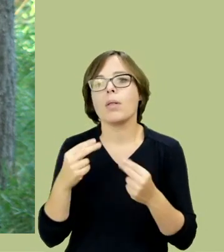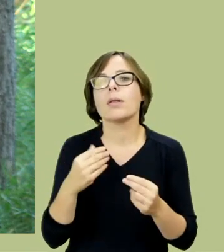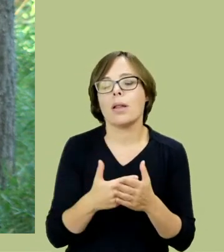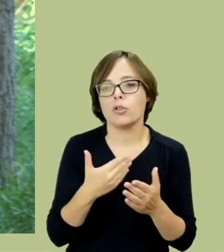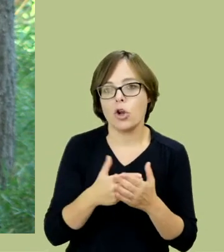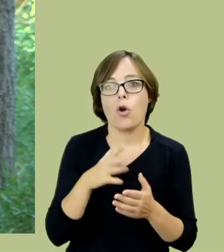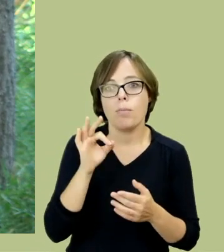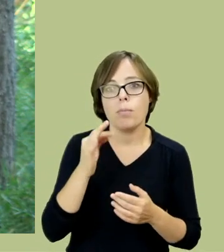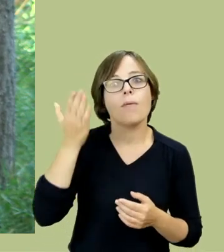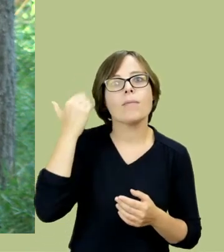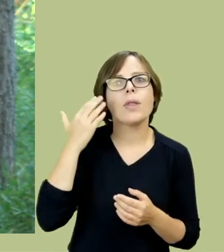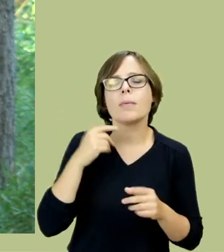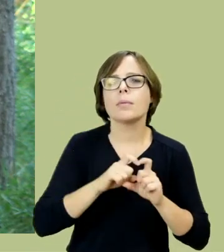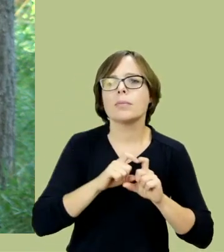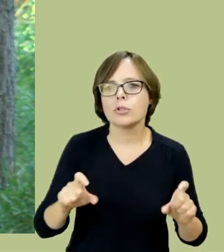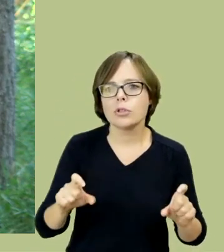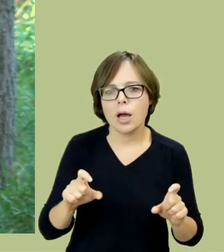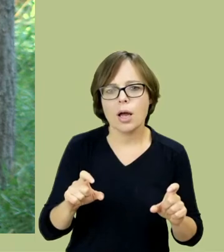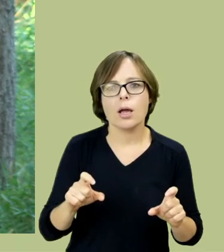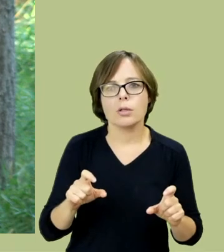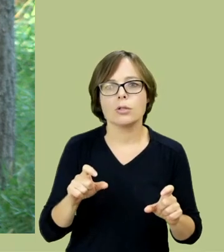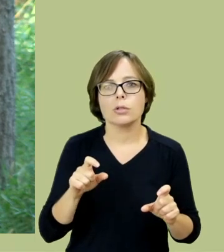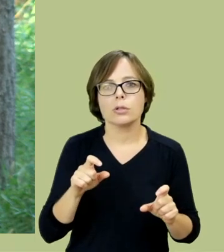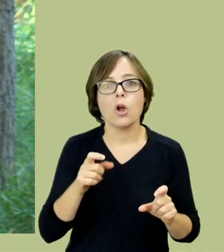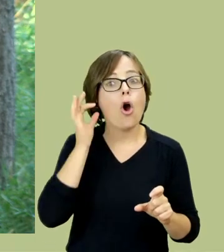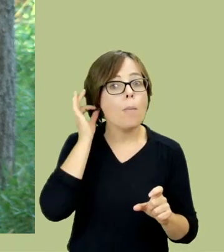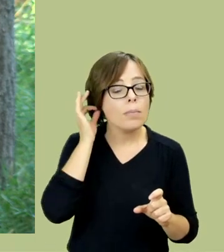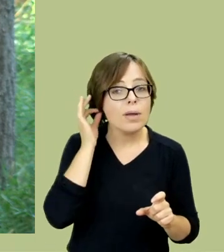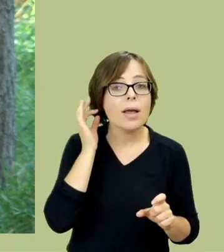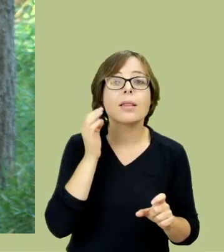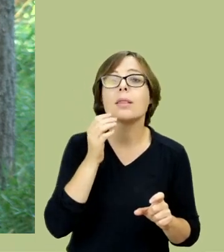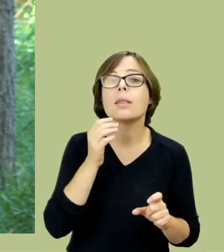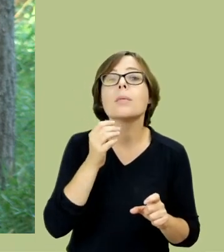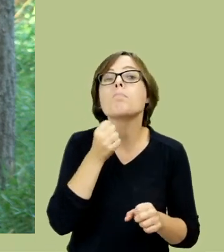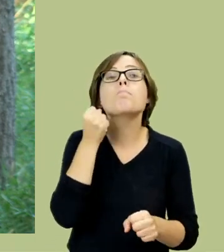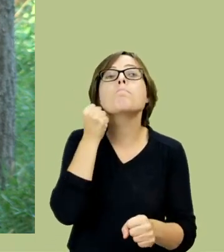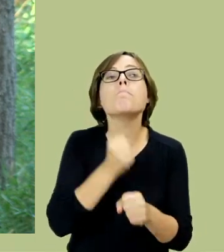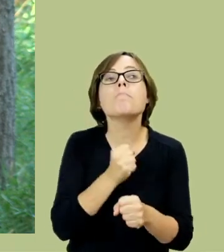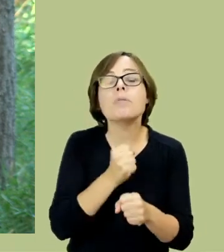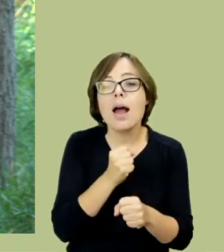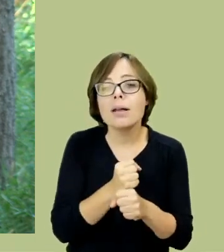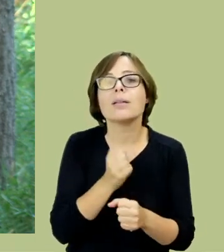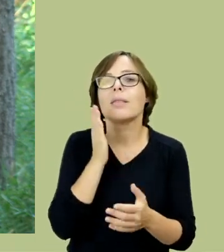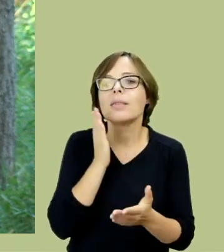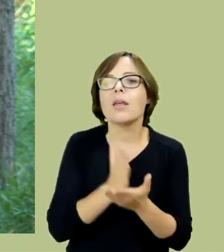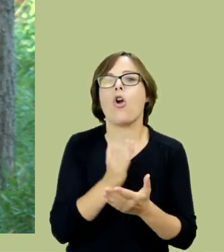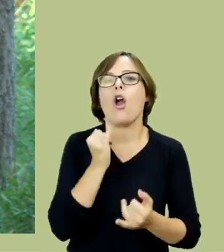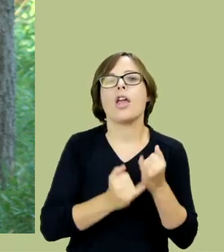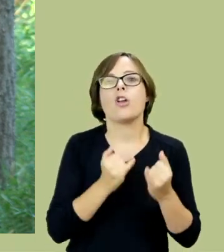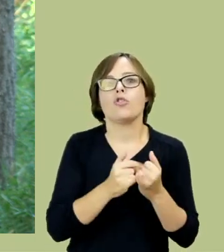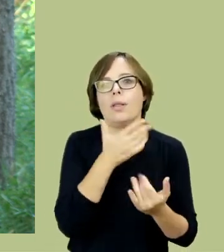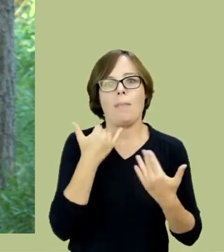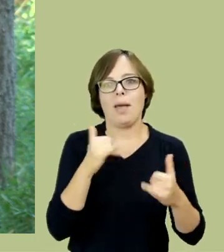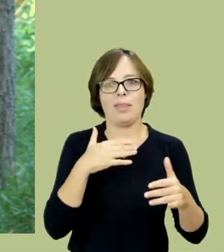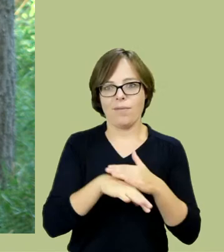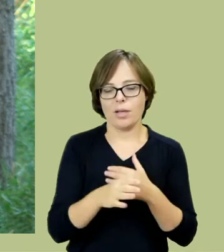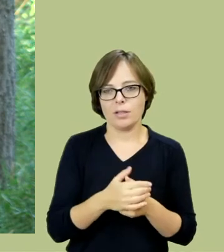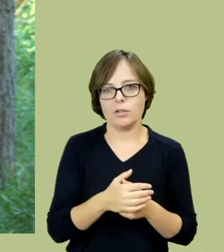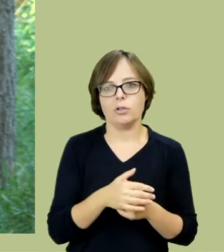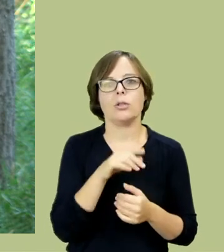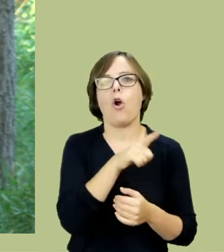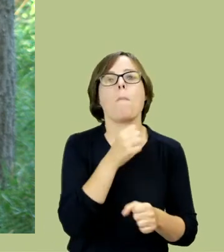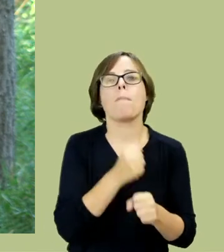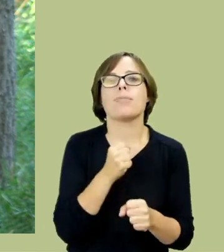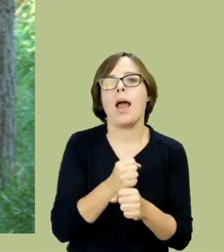wówczas myślały o pracy kobiety, które nie miały innego wyjścia i mogła być to praca co najwyżej